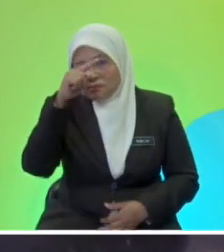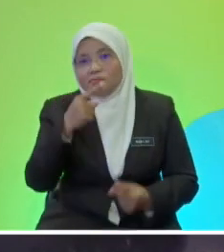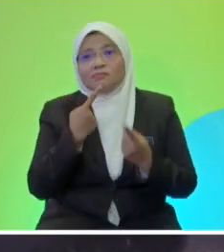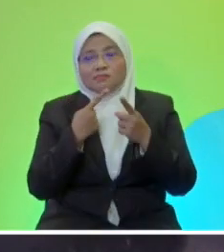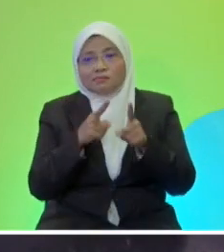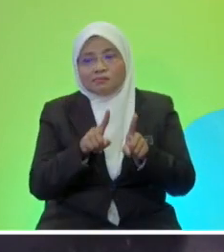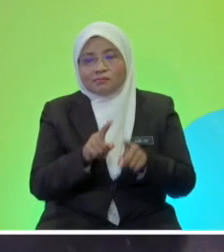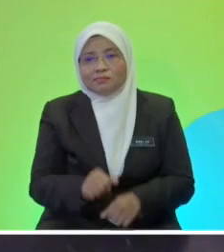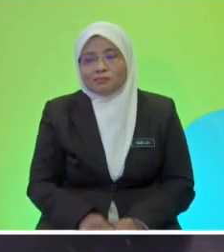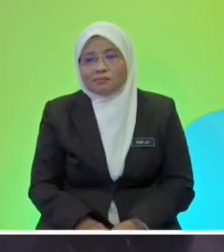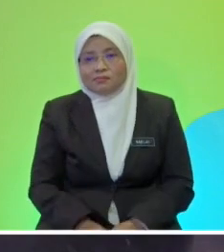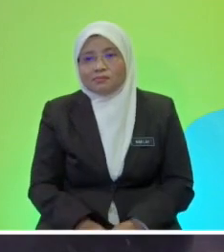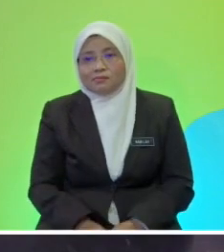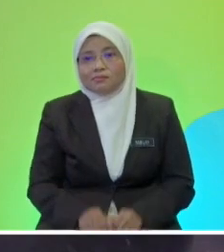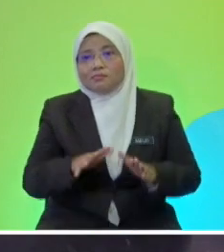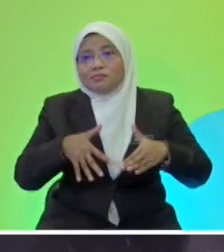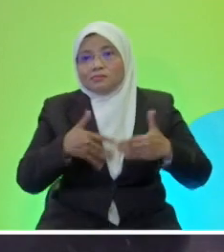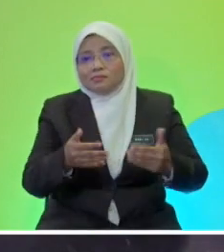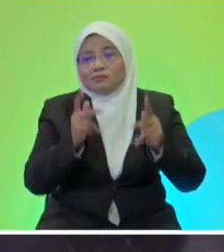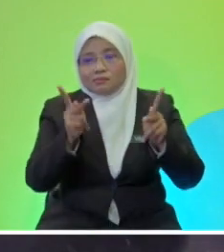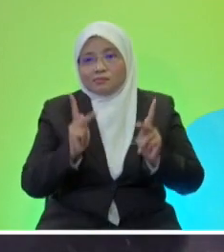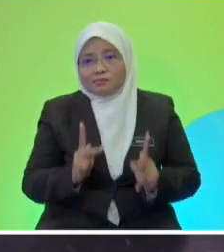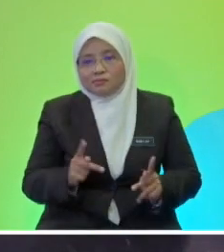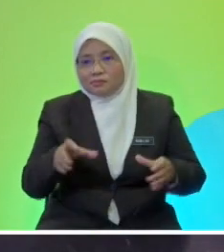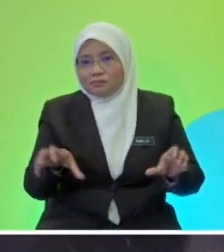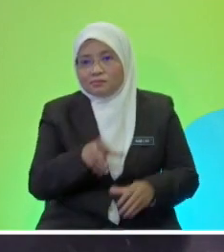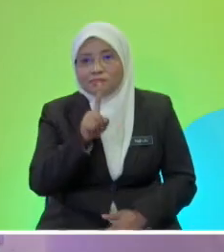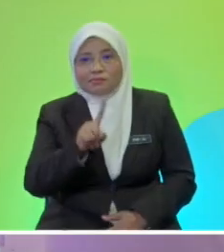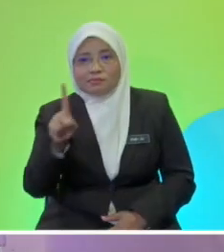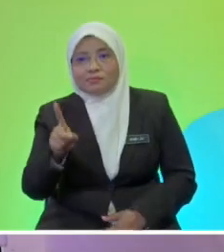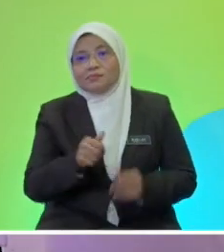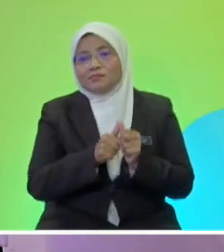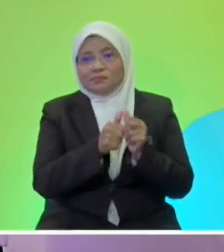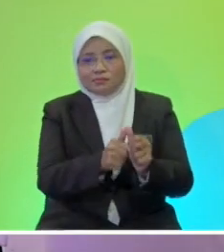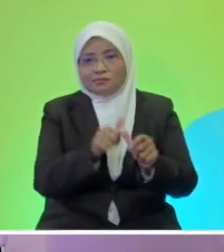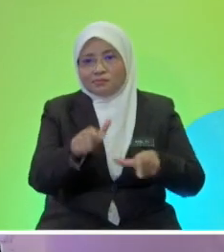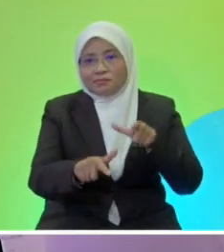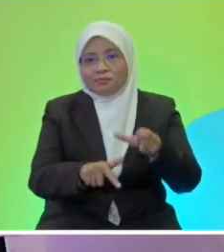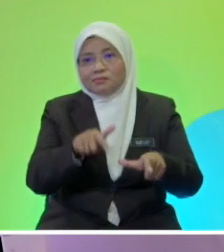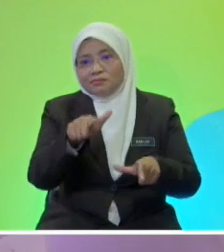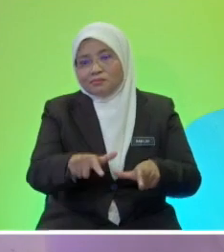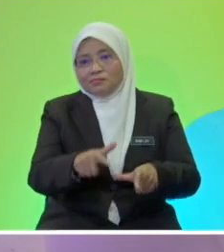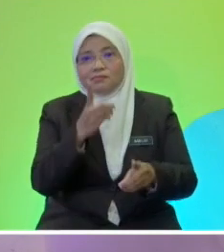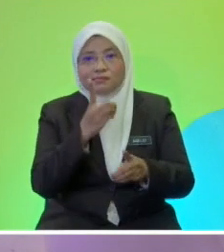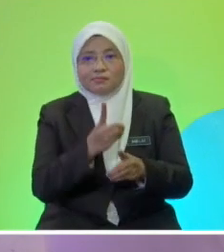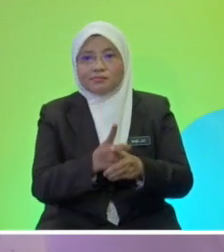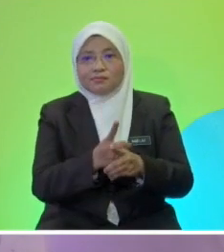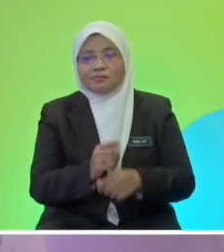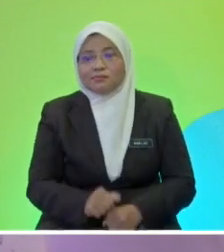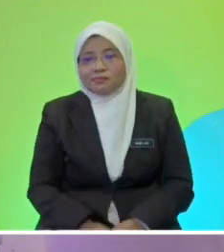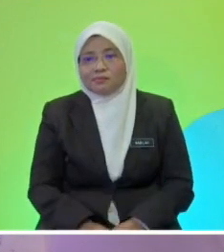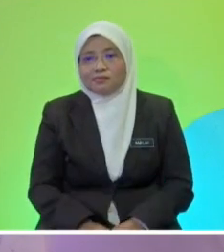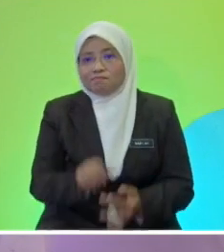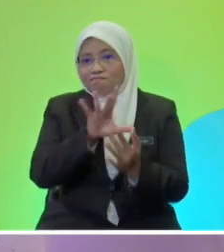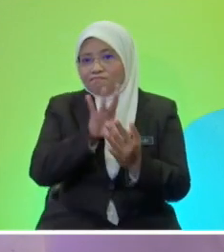kaidah-kaidah ini dijalankan baik satu persatu mengikuti langkah-langkah yang telah ditetapkan Oke ambil daripada jawaban itu